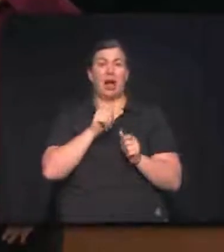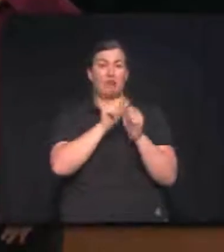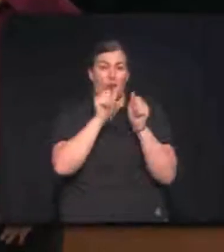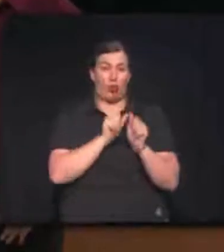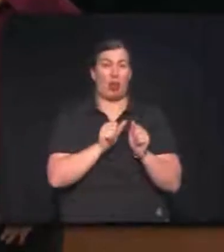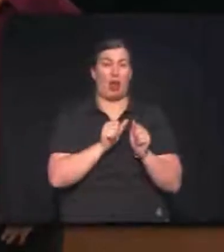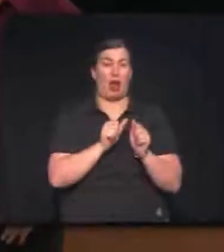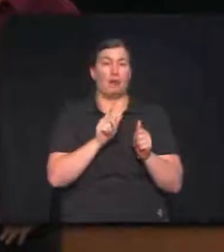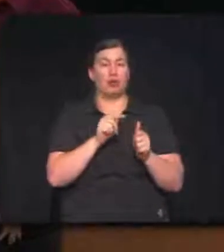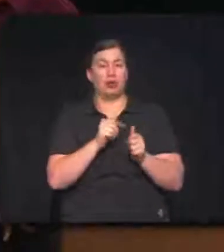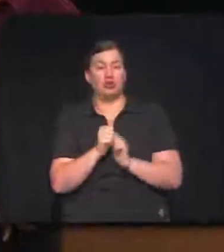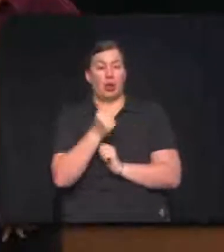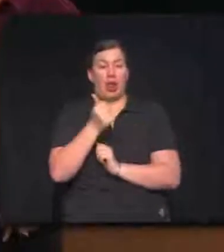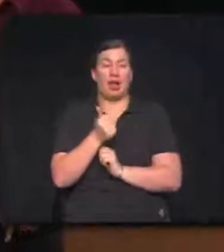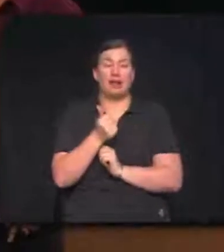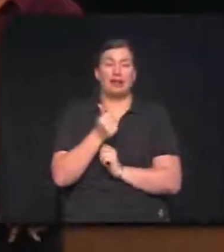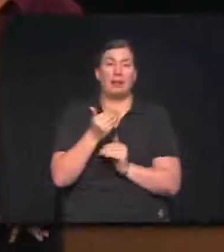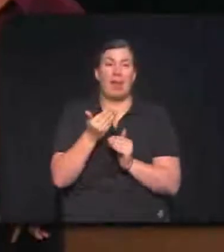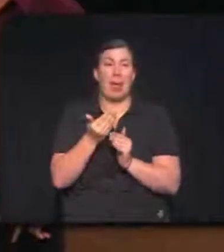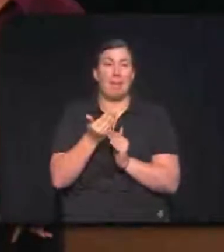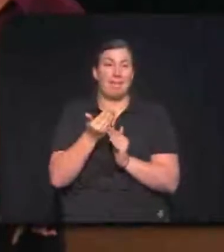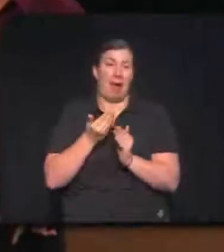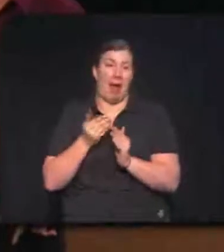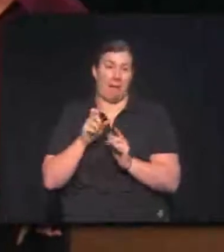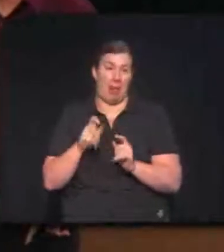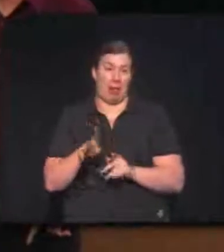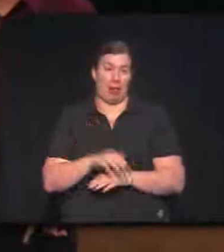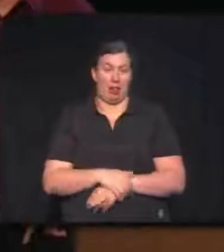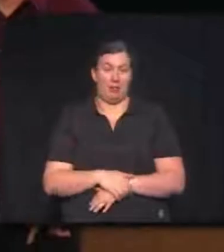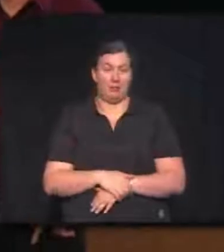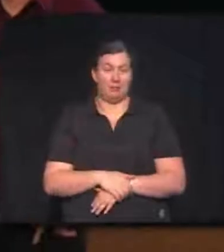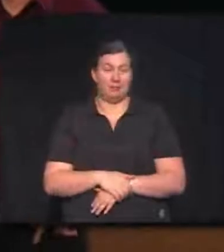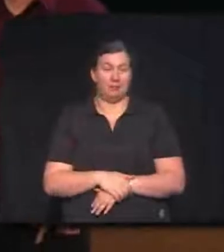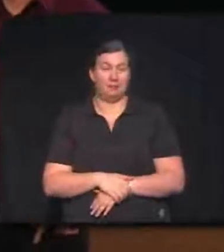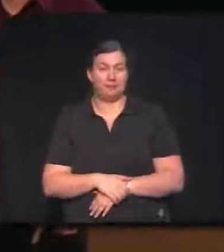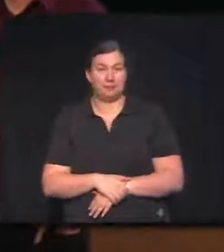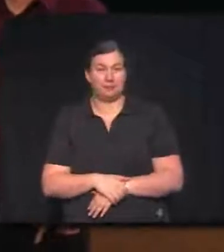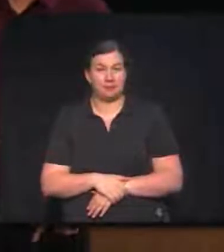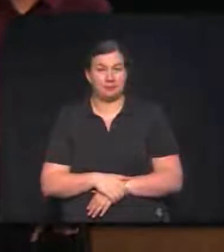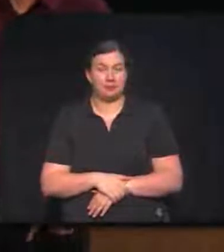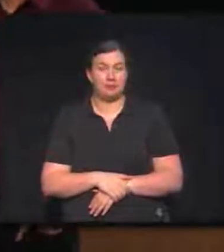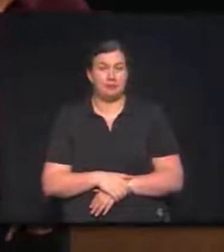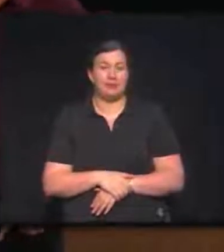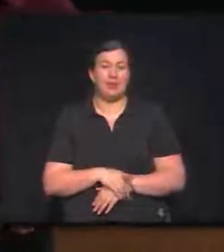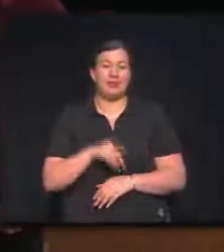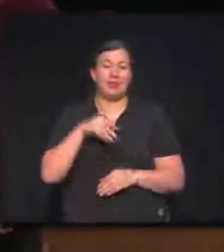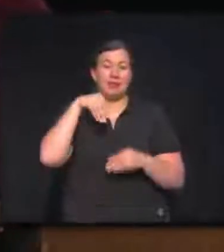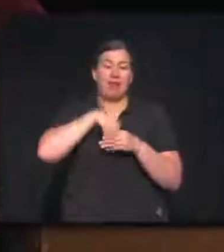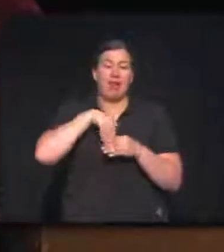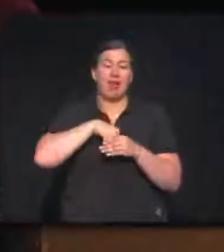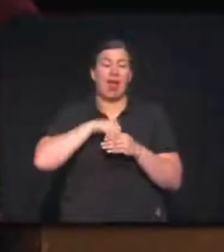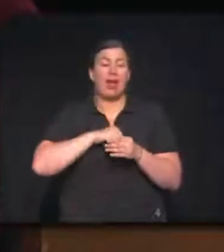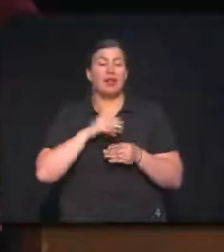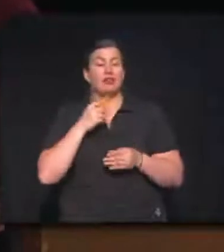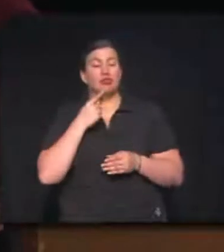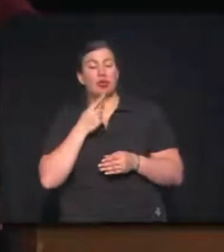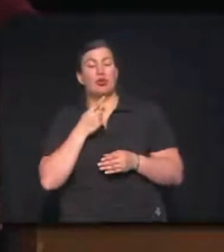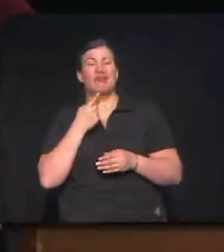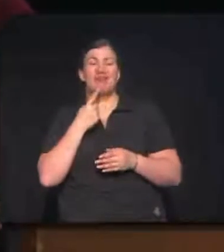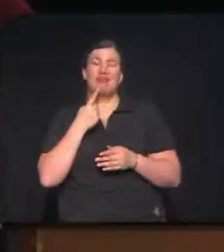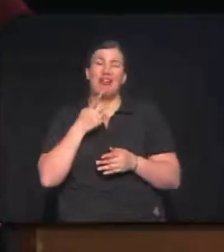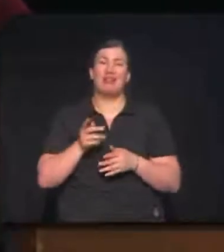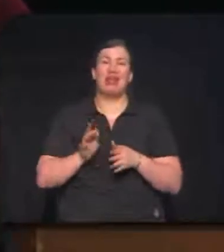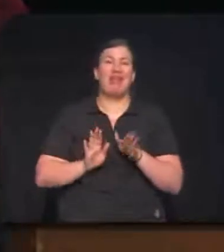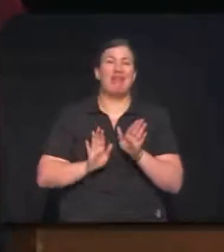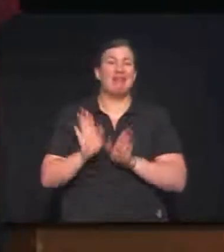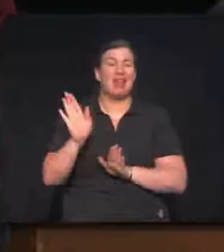wir haben erstmal eine Präambel darin merken wir an dass es an demokratischer Legitimation fehlt in der